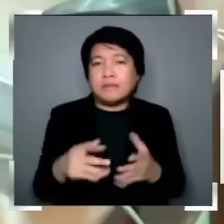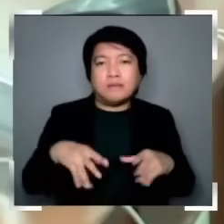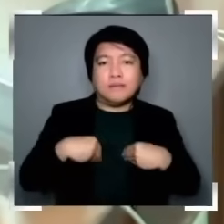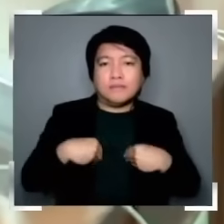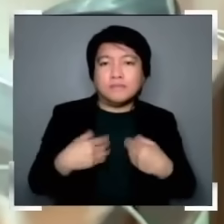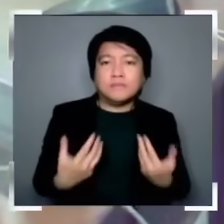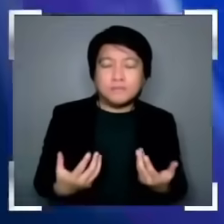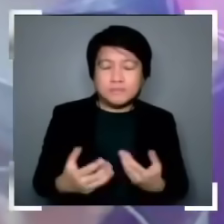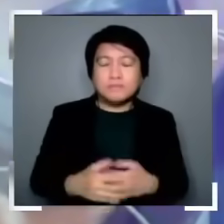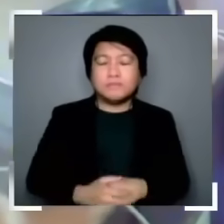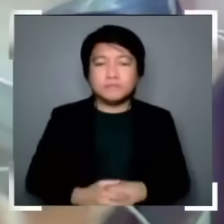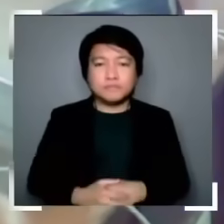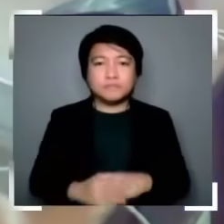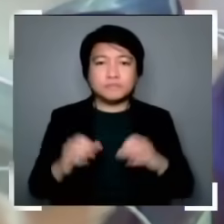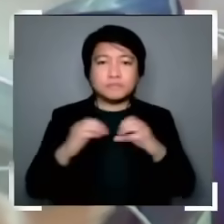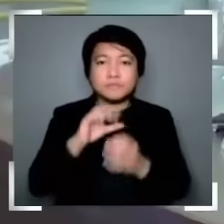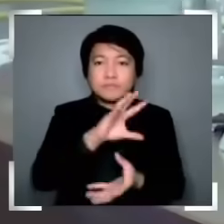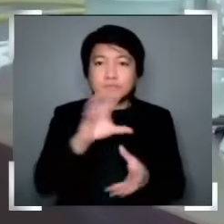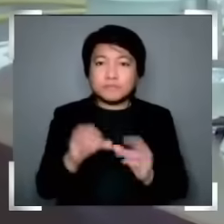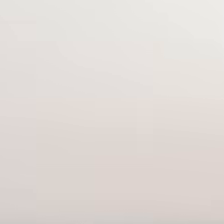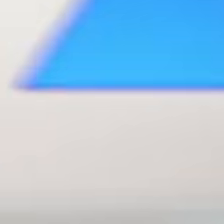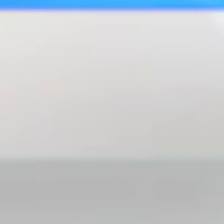Ian Cruz ang inyong saksi.